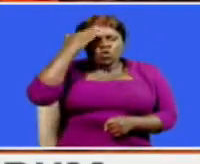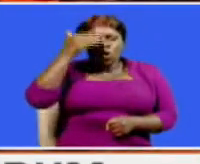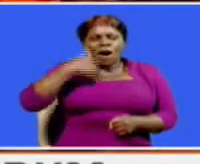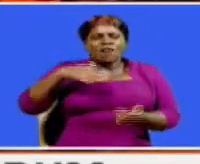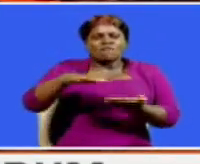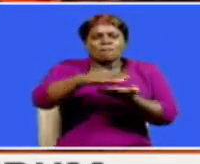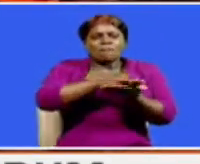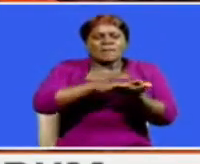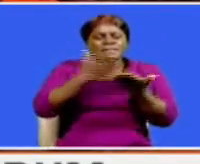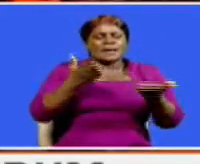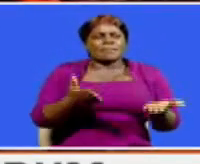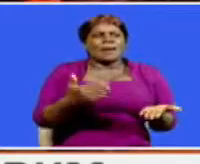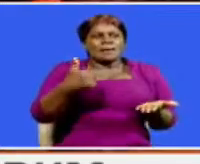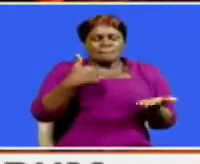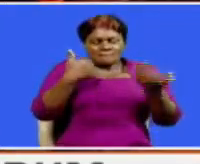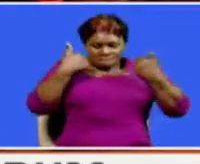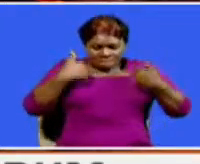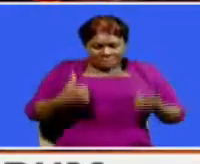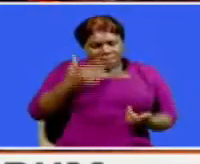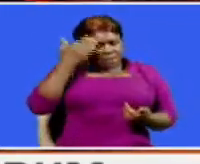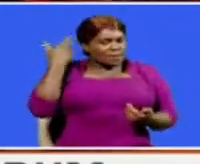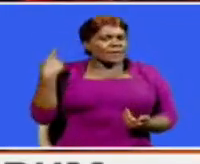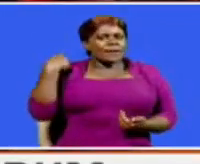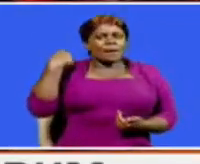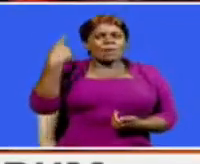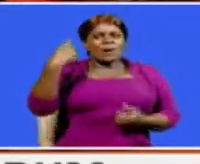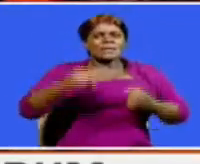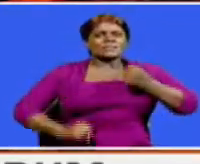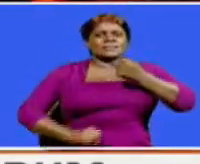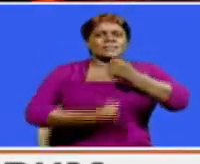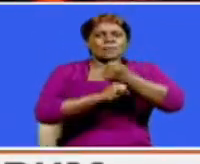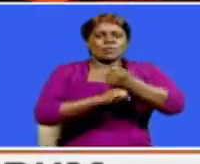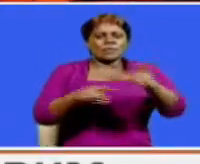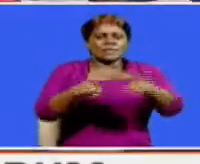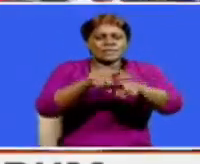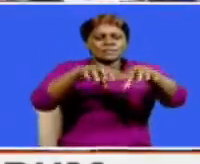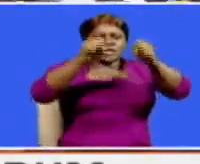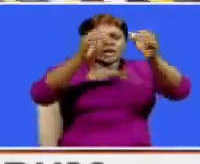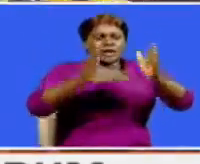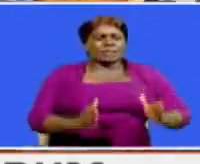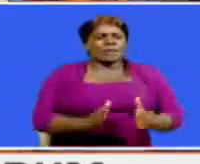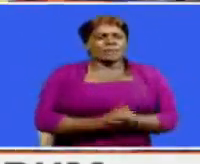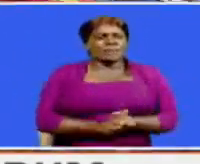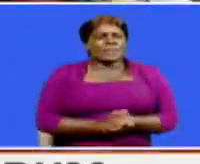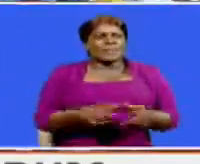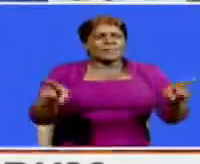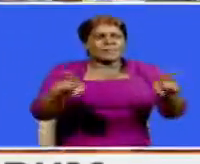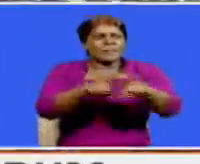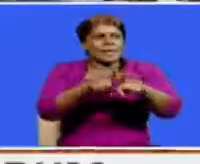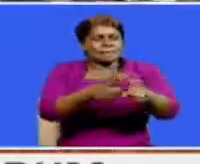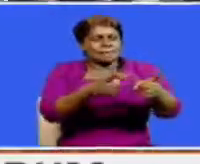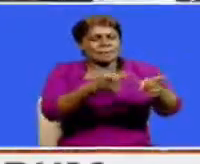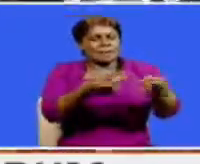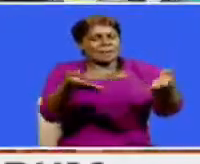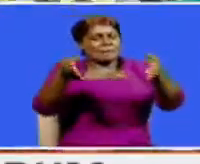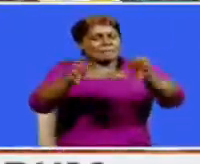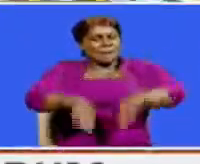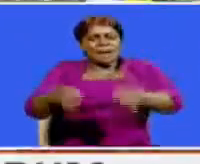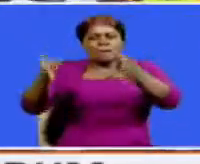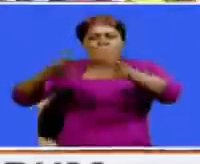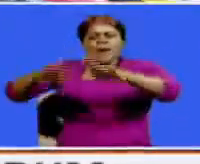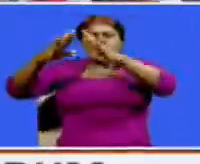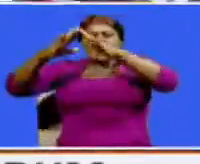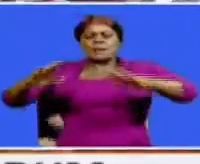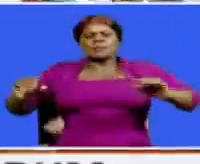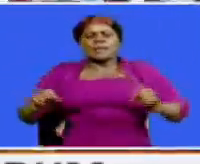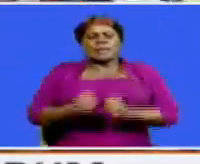hapa. Mimi am your number one supporter kama chairman wako. The politicians also condemned the demolition of houses that